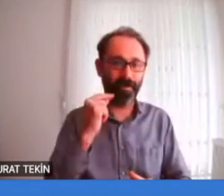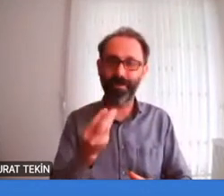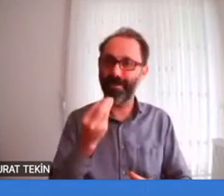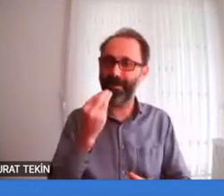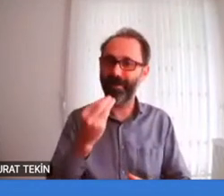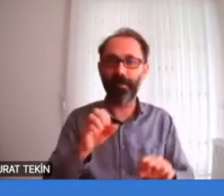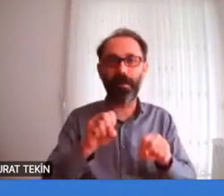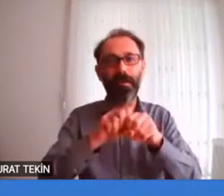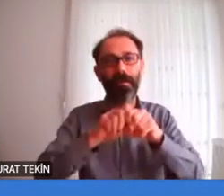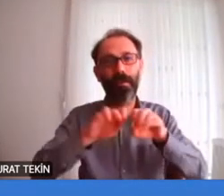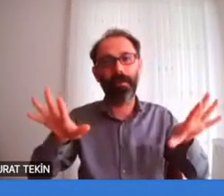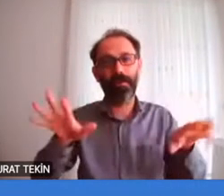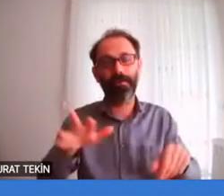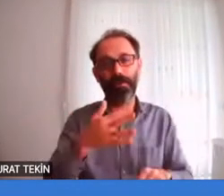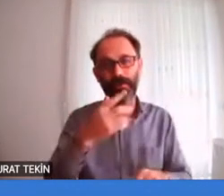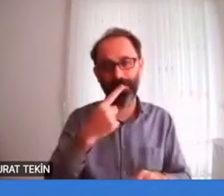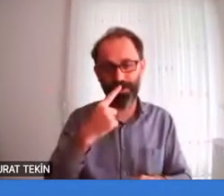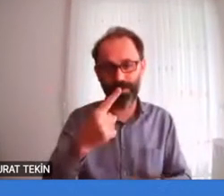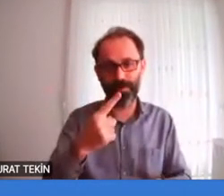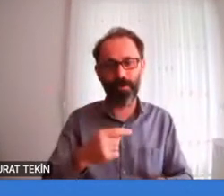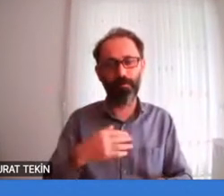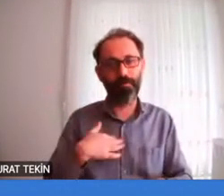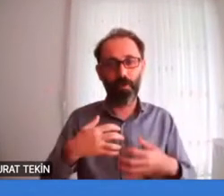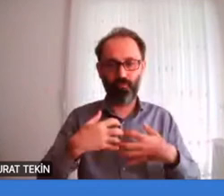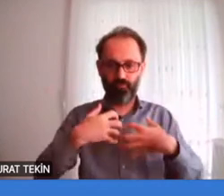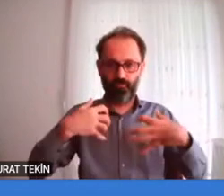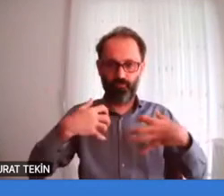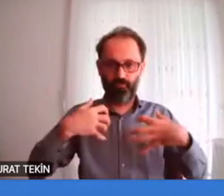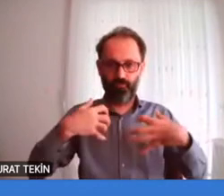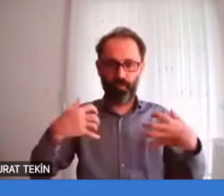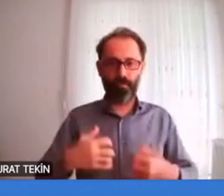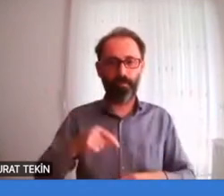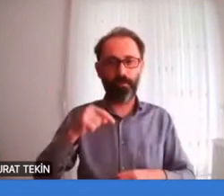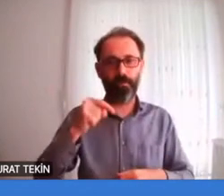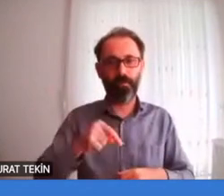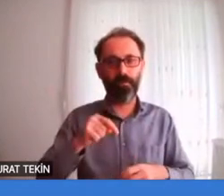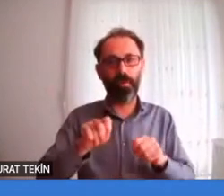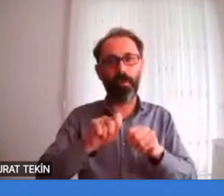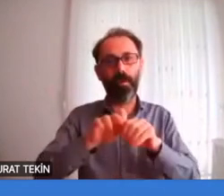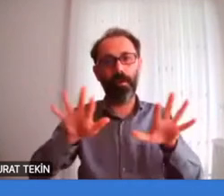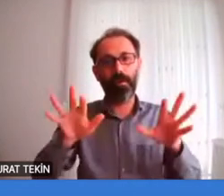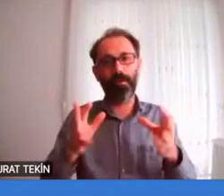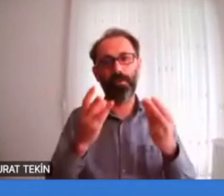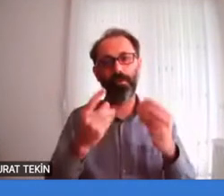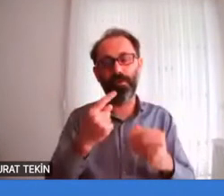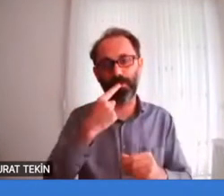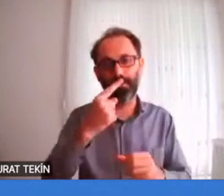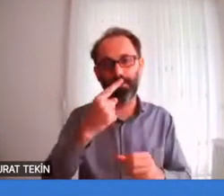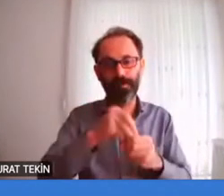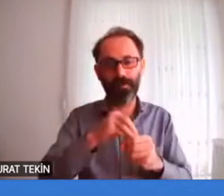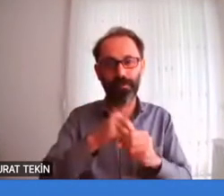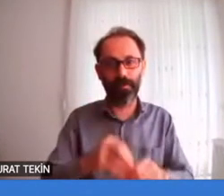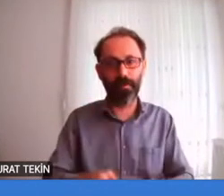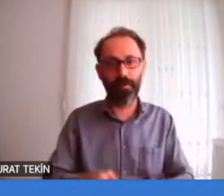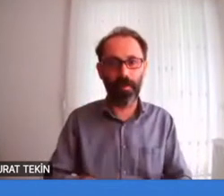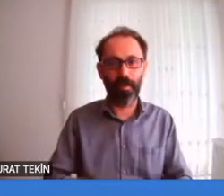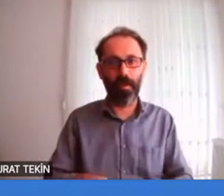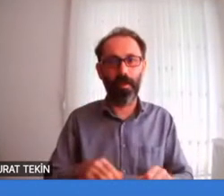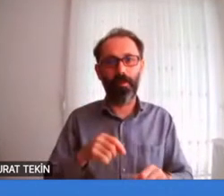olmaktan gurur duyuyoruz, çok mutlu olduk. Siz de takımın antrenörlerinden birisiniz. Evet, antrenörüyüm.